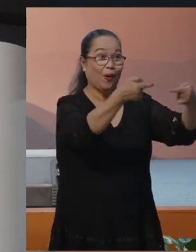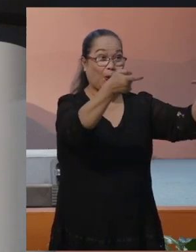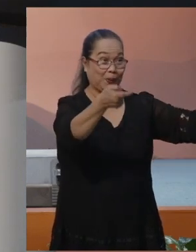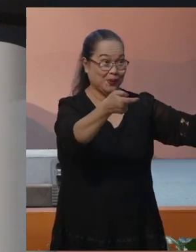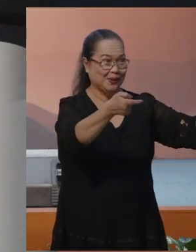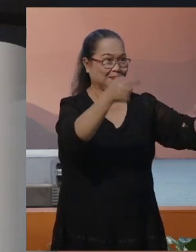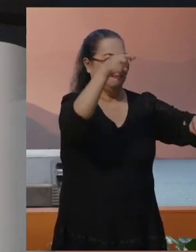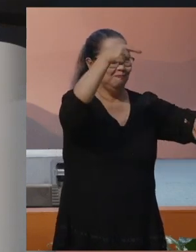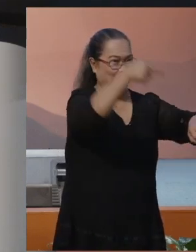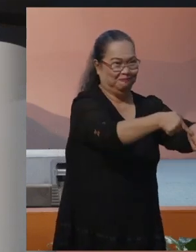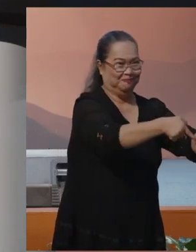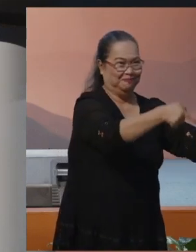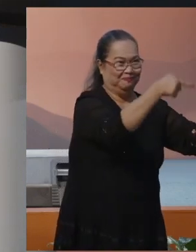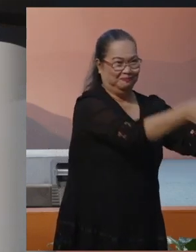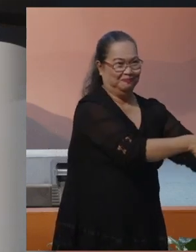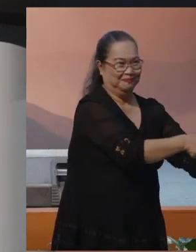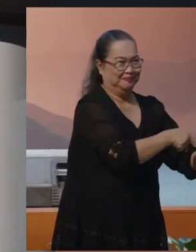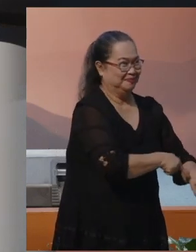Ano nangyari?